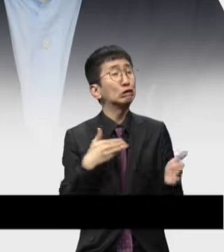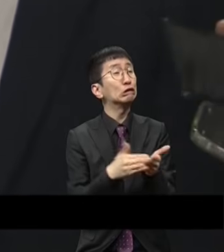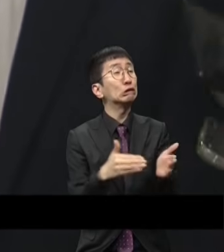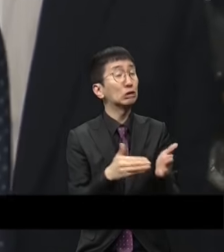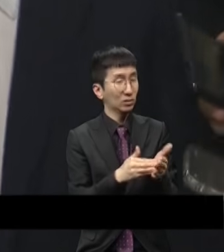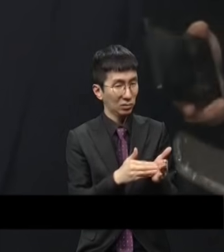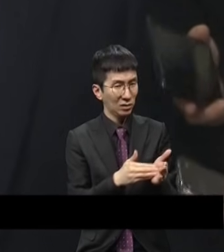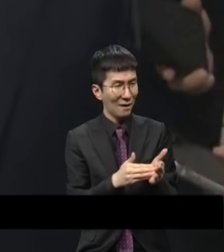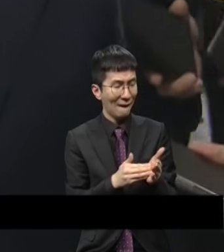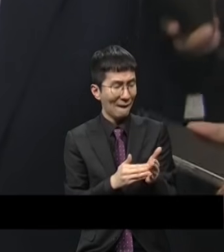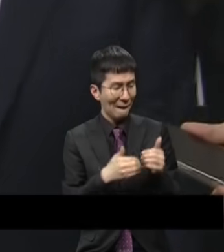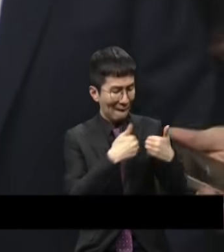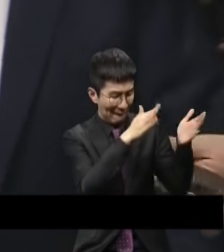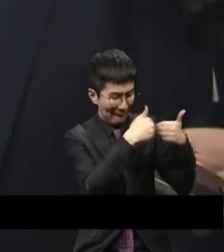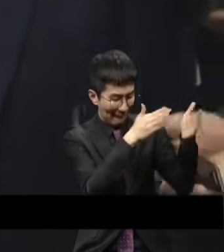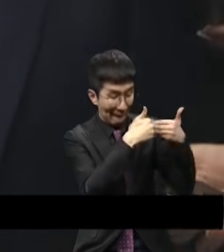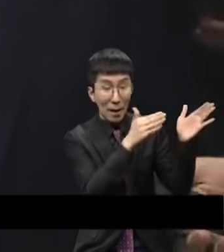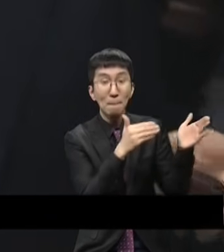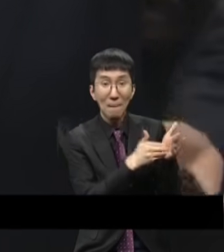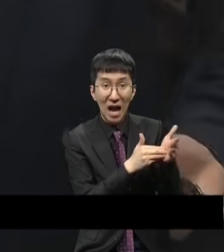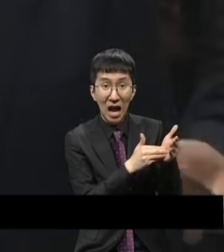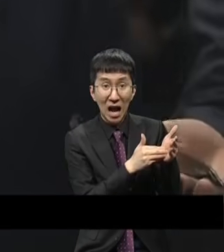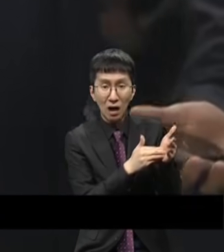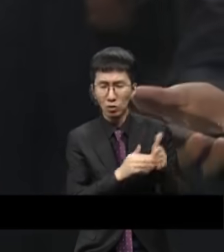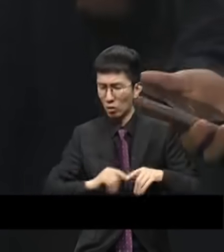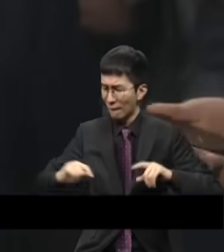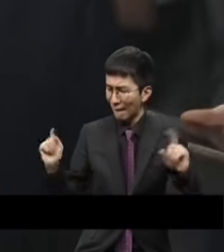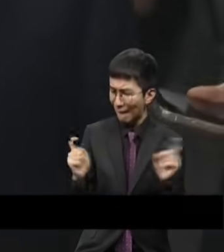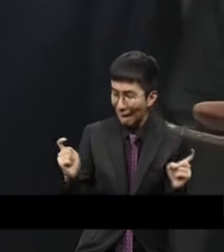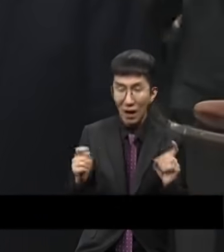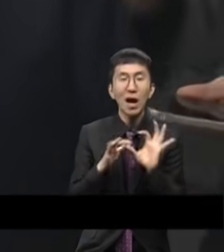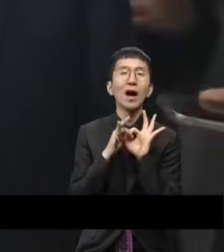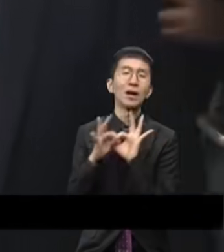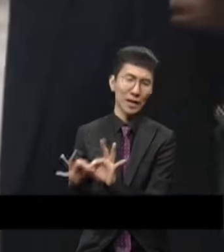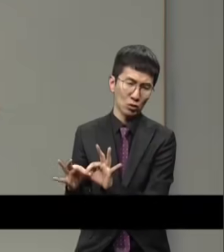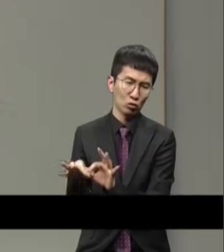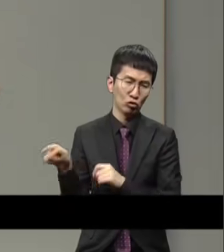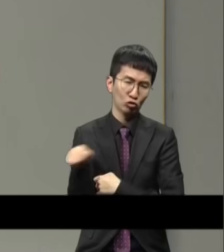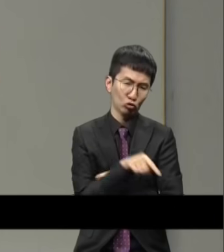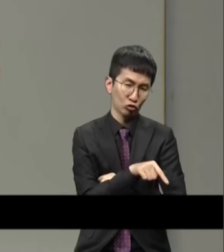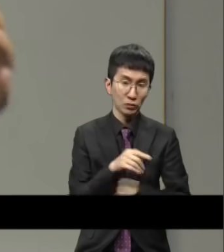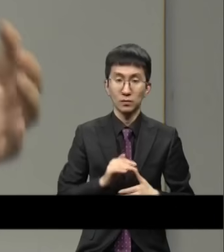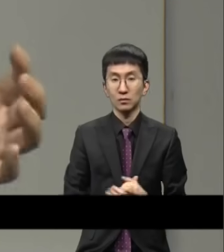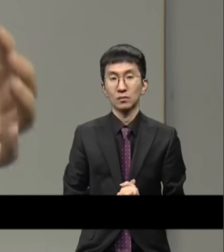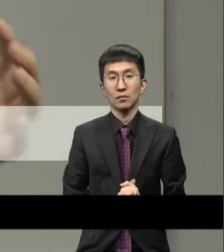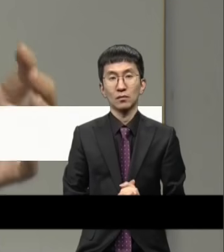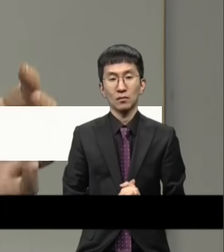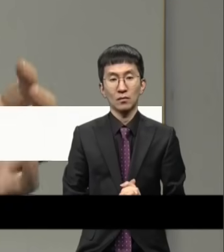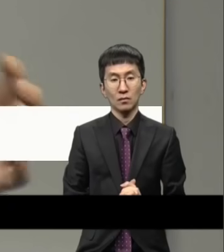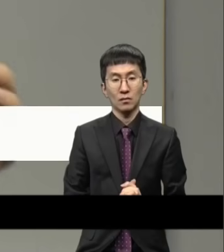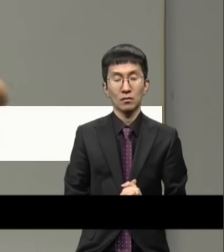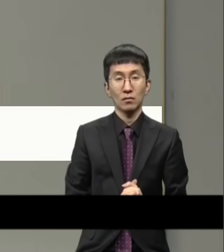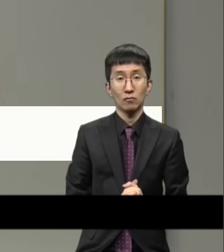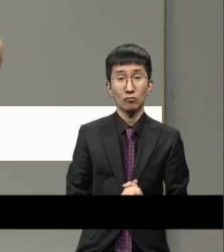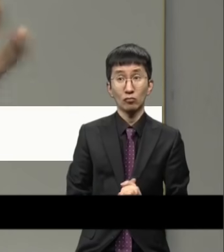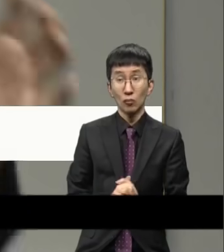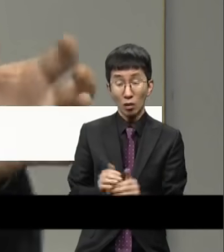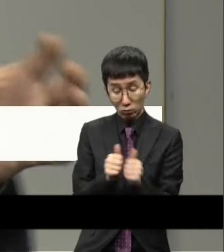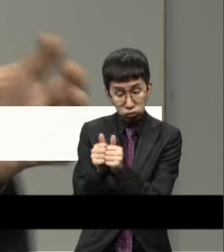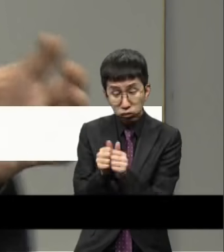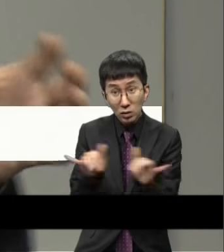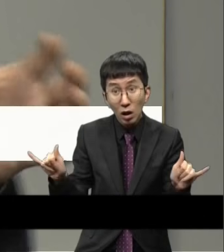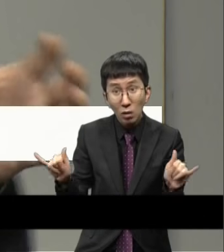막혔습니다. 말싸움의 상대도 안 대표와 김 위원장이었습니다. 파트너에게 그런 도를